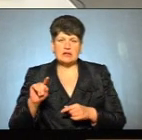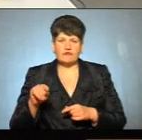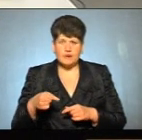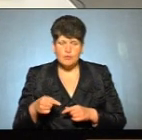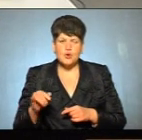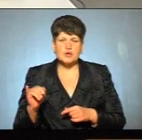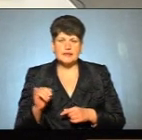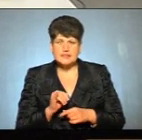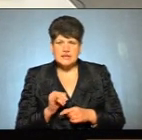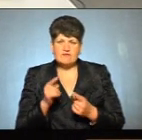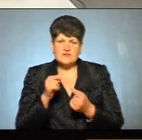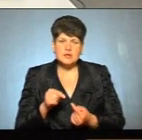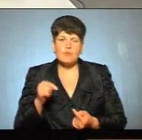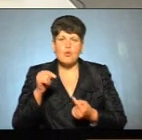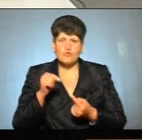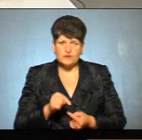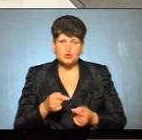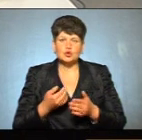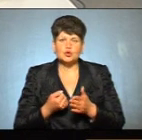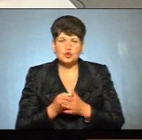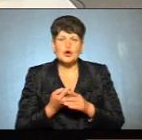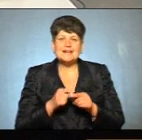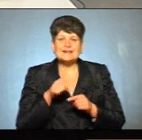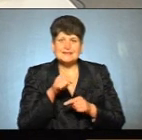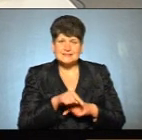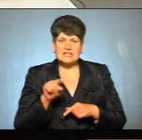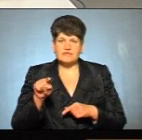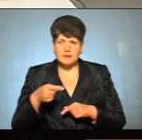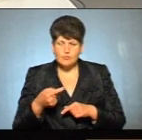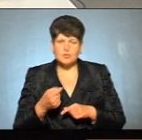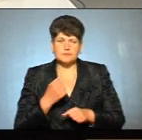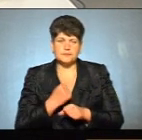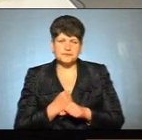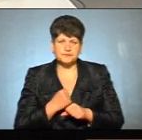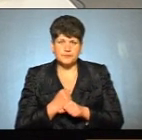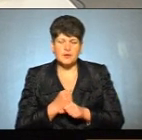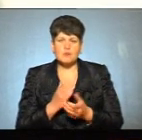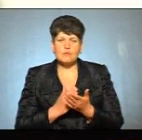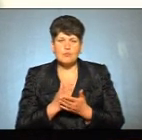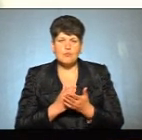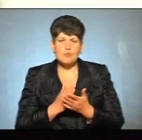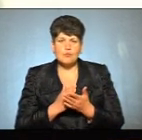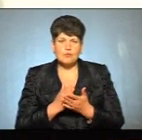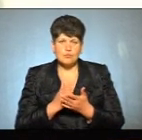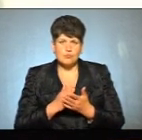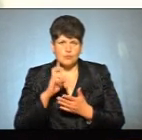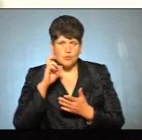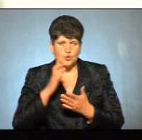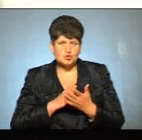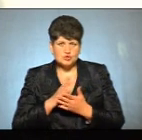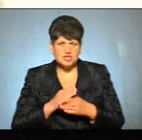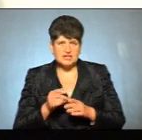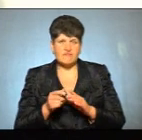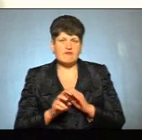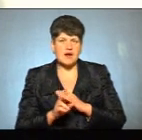І відповідно до цих вимог влаштовує богослужіння у храмах. Ось